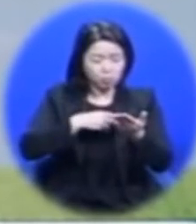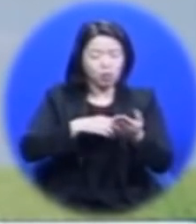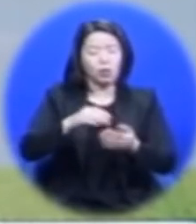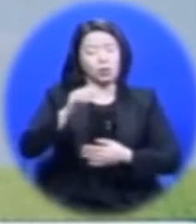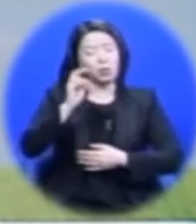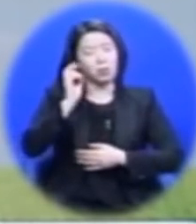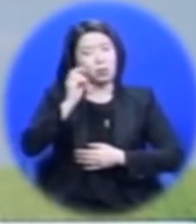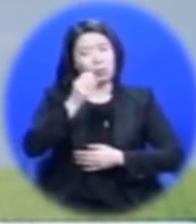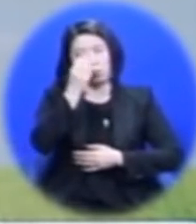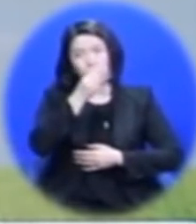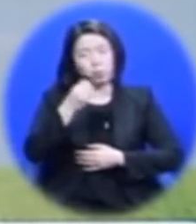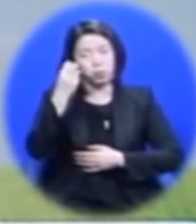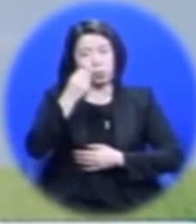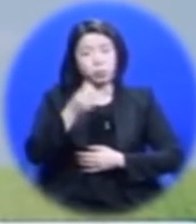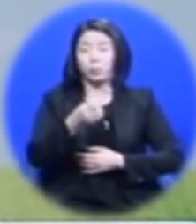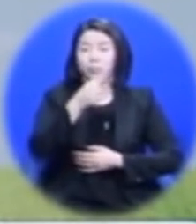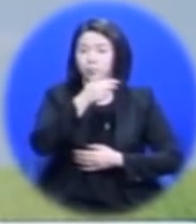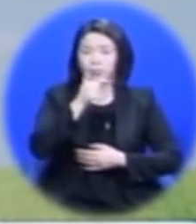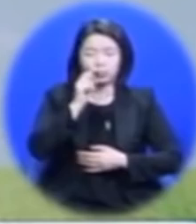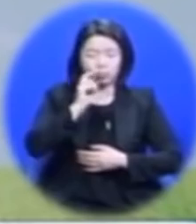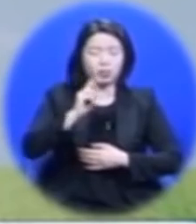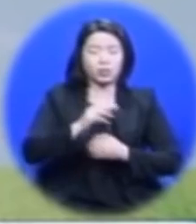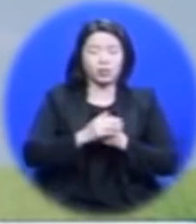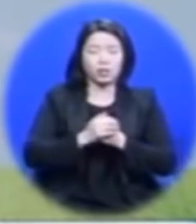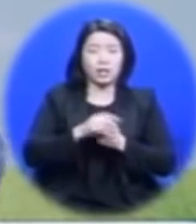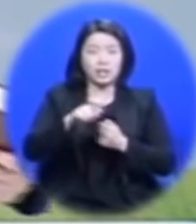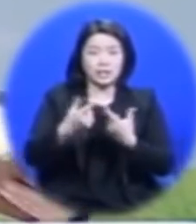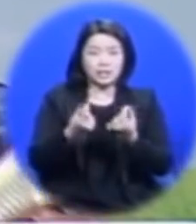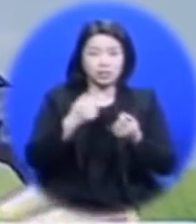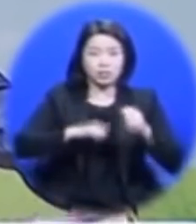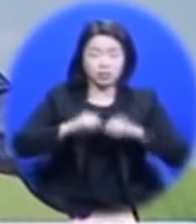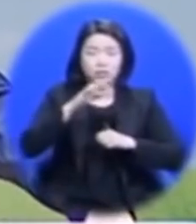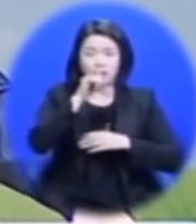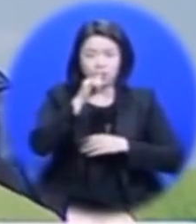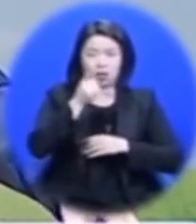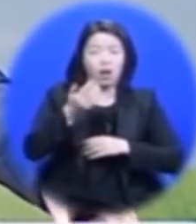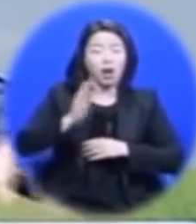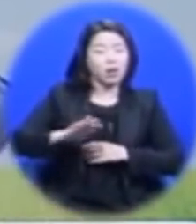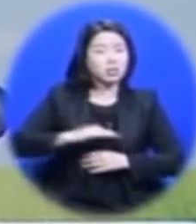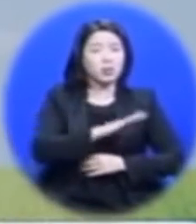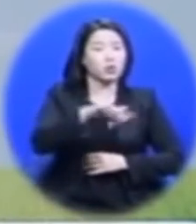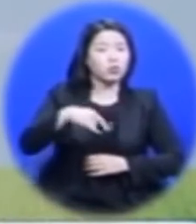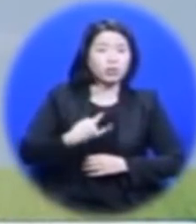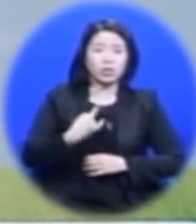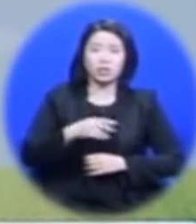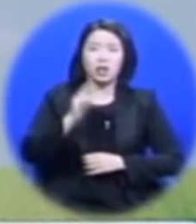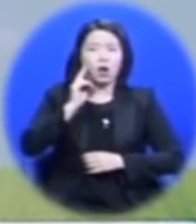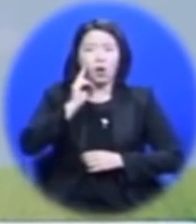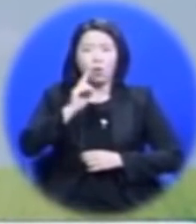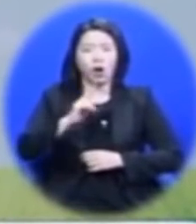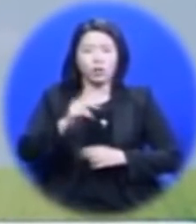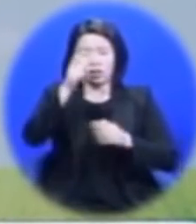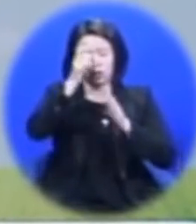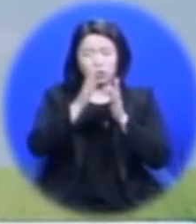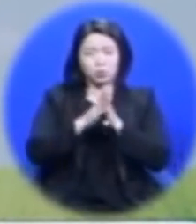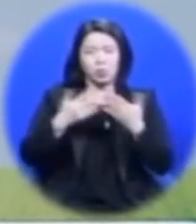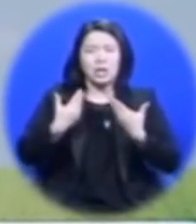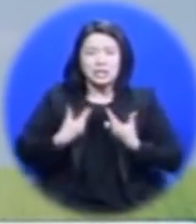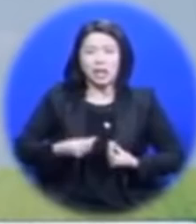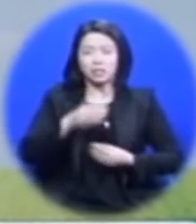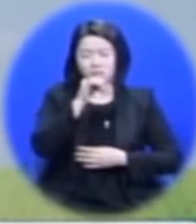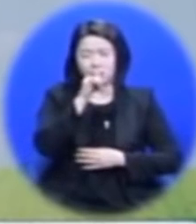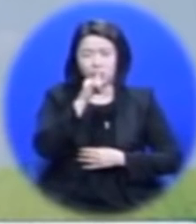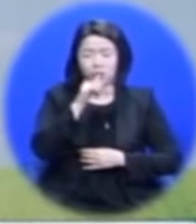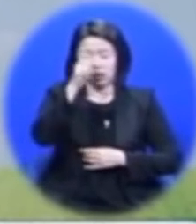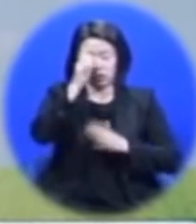했겠네. 이런 역사가 있었구나. 그러나 우리에게는 굉장한 기도의 좌절이 있습니다.